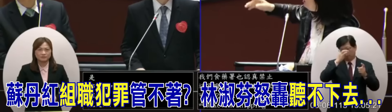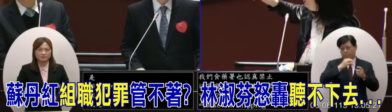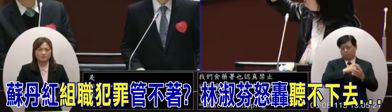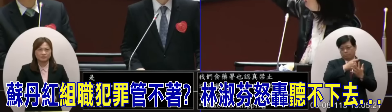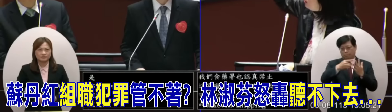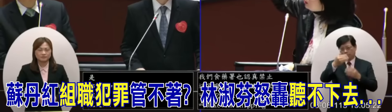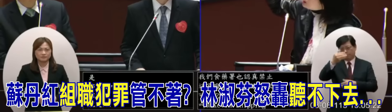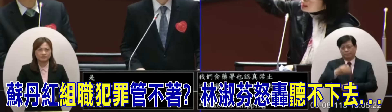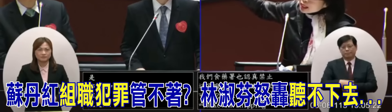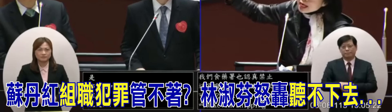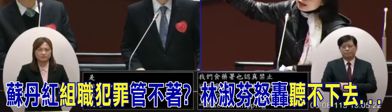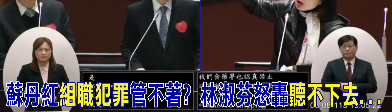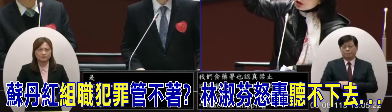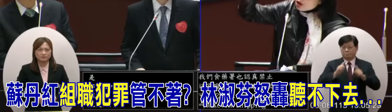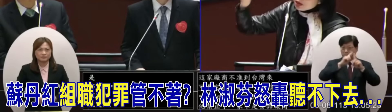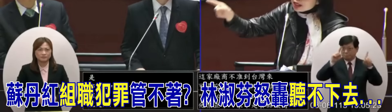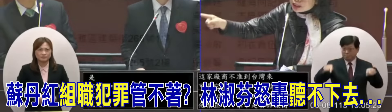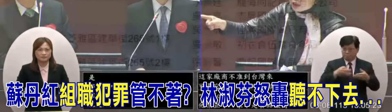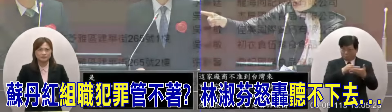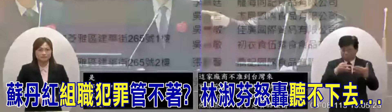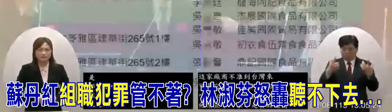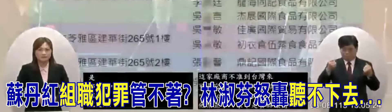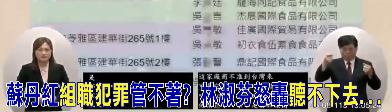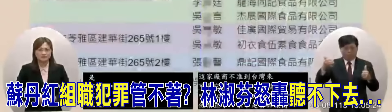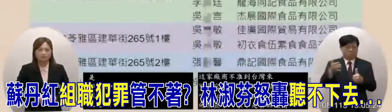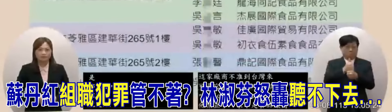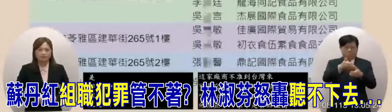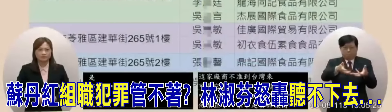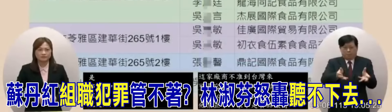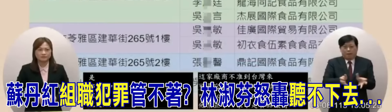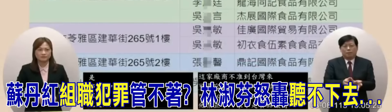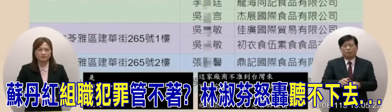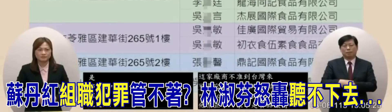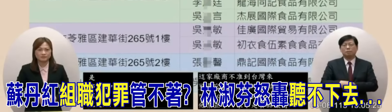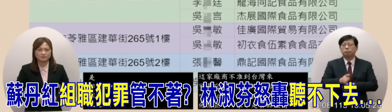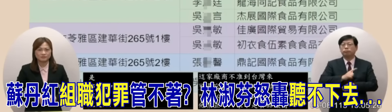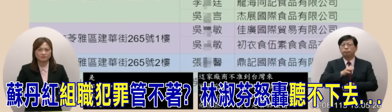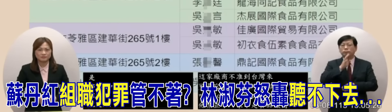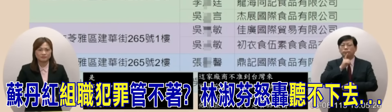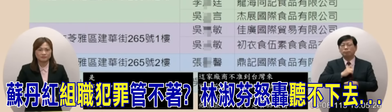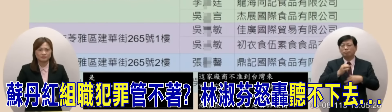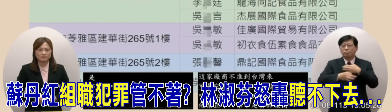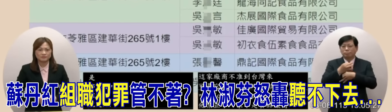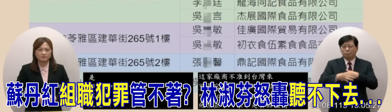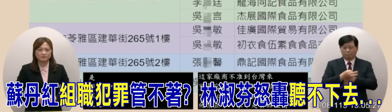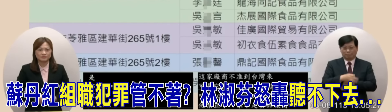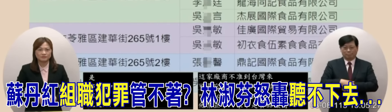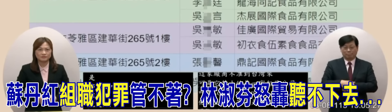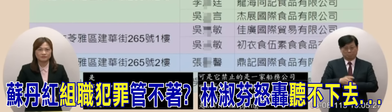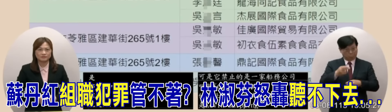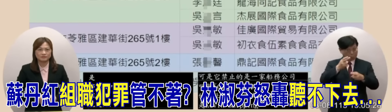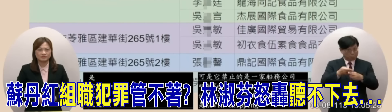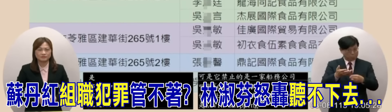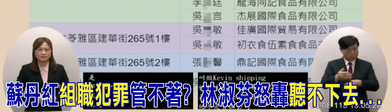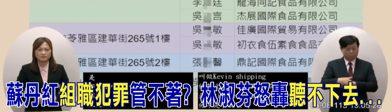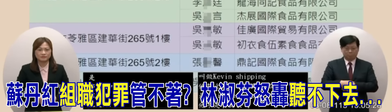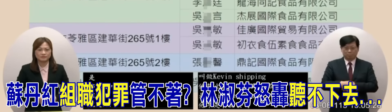看，这一页都是同一个集团，他们说他们是亲戚，你会相